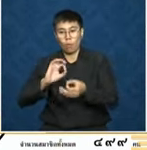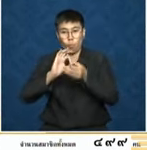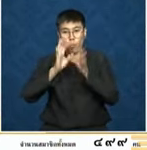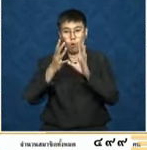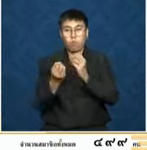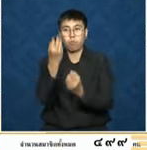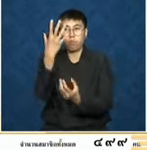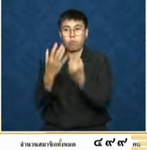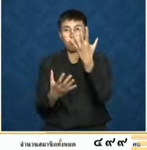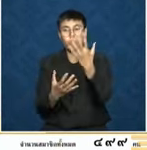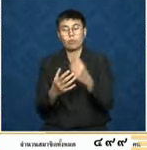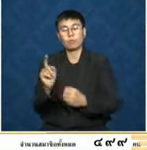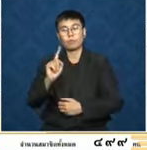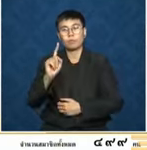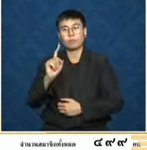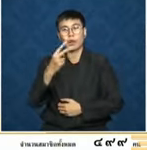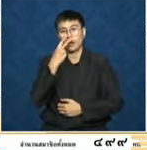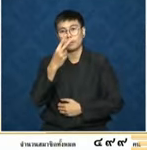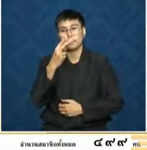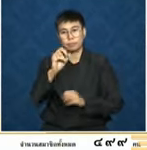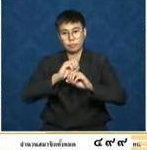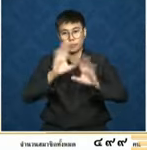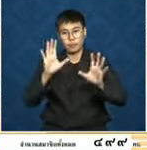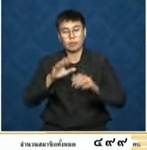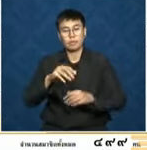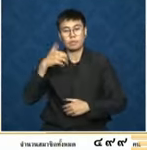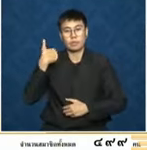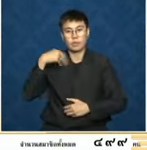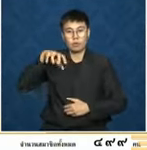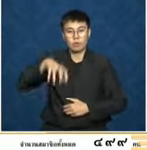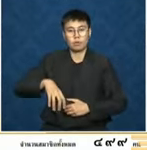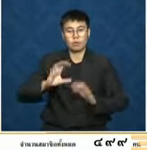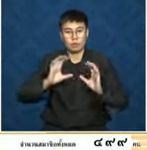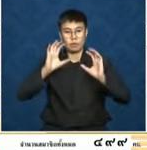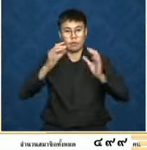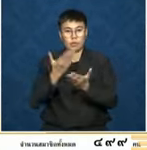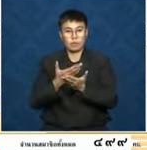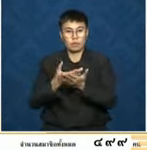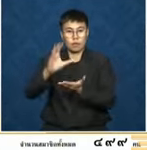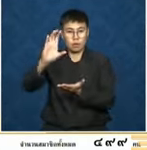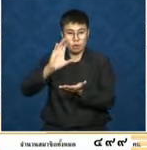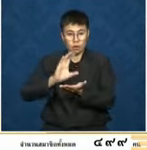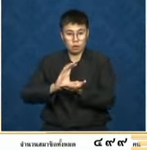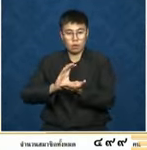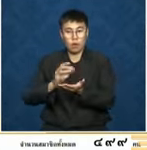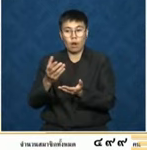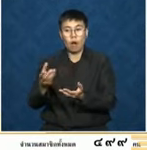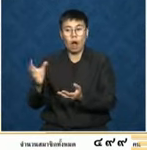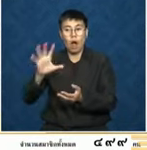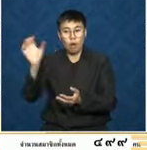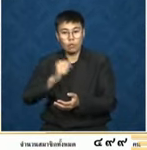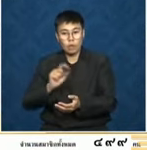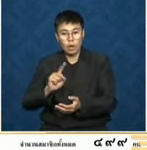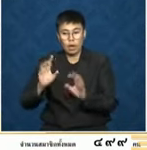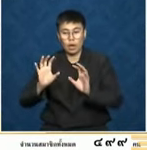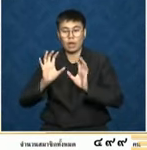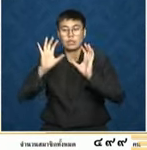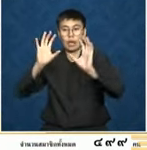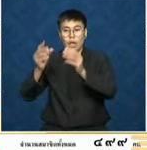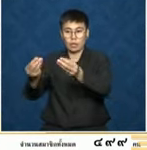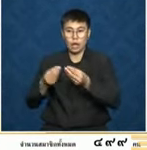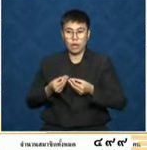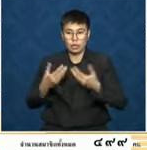เนี่ยผมคิดว่าเห็นได้ชัดเจนนะครับแล้วก็หน่วยงานราชการที่เป็นผู้รับงบประมาณที่จะต้องไปดำเนินการกับพี่น้องประชาชนเนี่ยก็จะเ